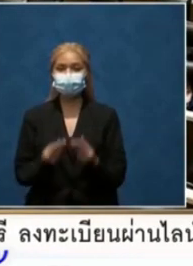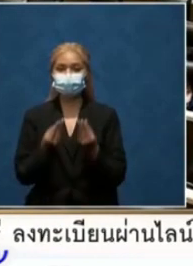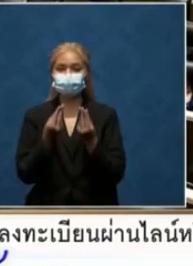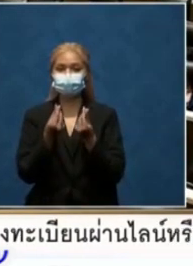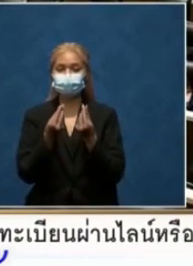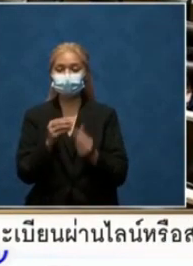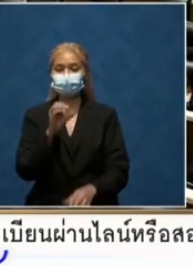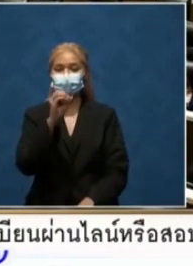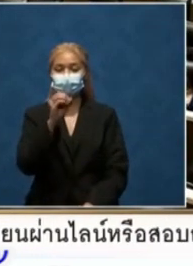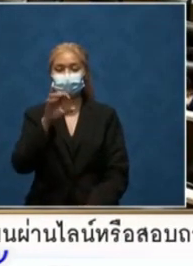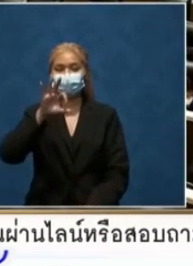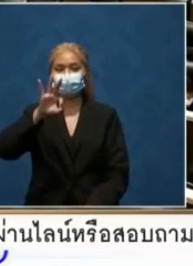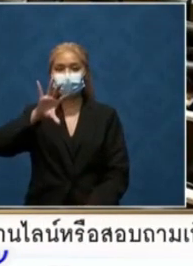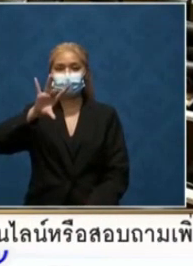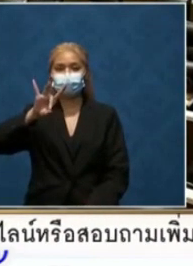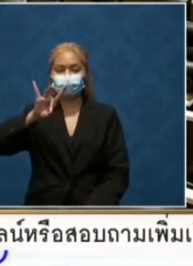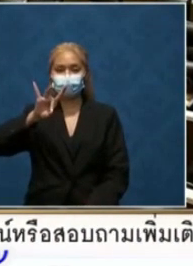3แล้วจะไม่ทัน3ครับ